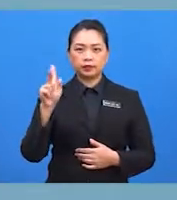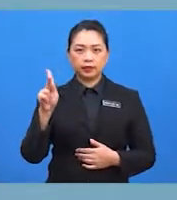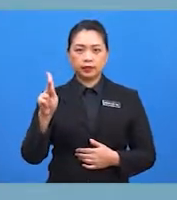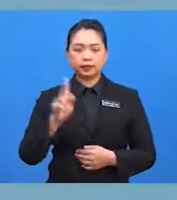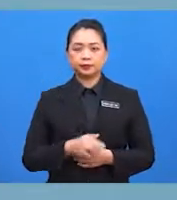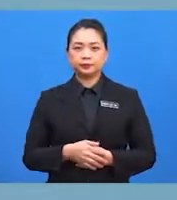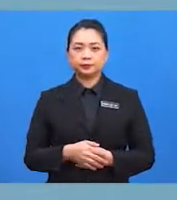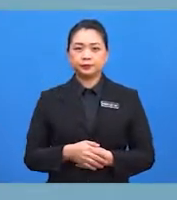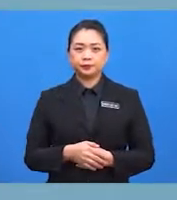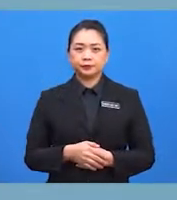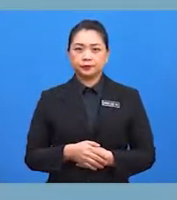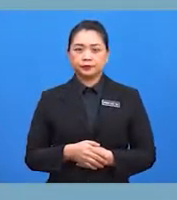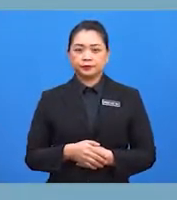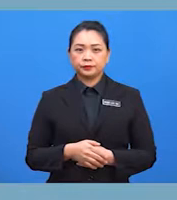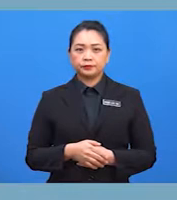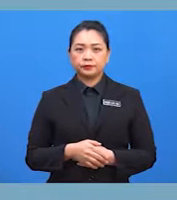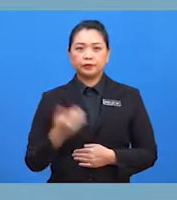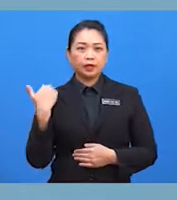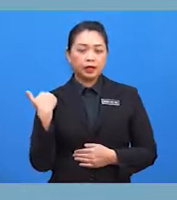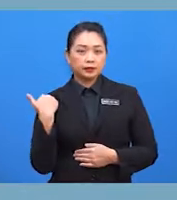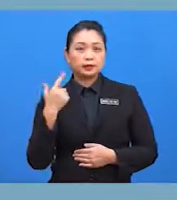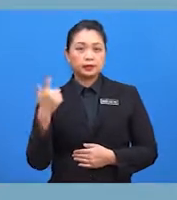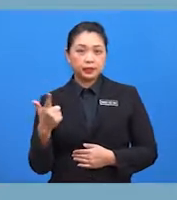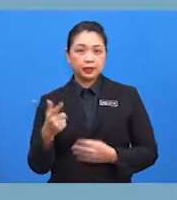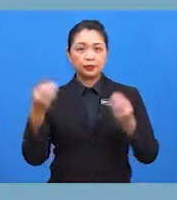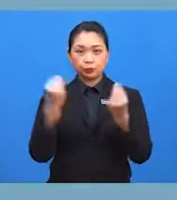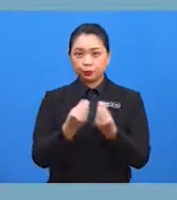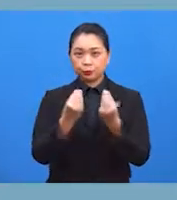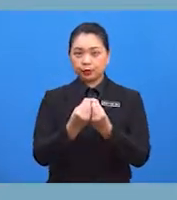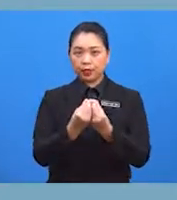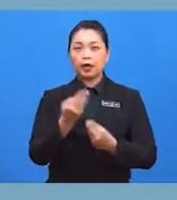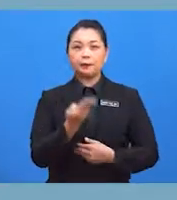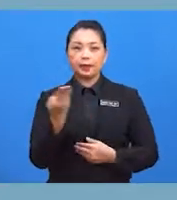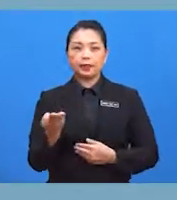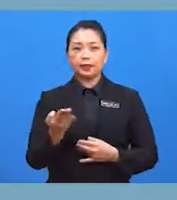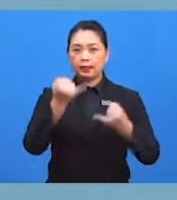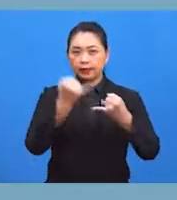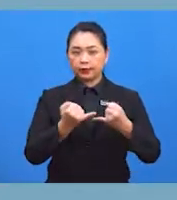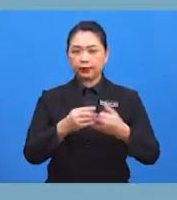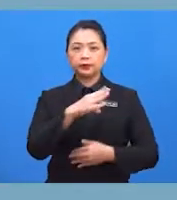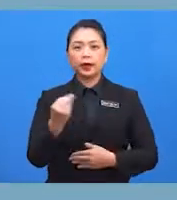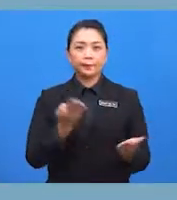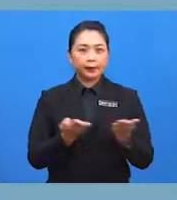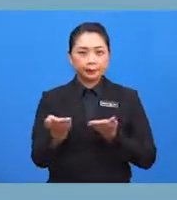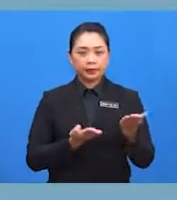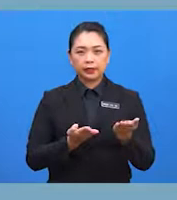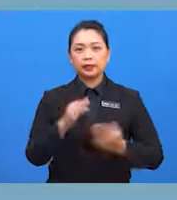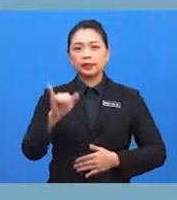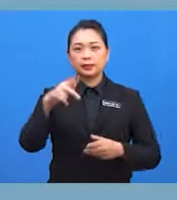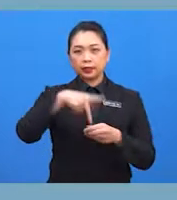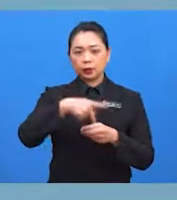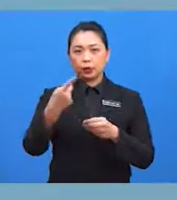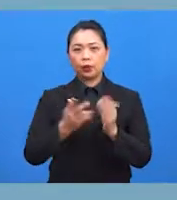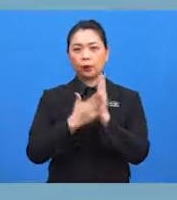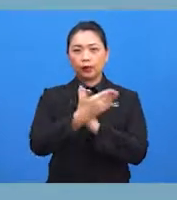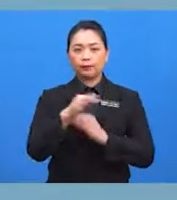KNK. KNK ialah jumlah barang akhir dan perkhidmatan yang dikeluarkan oleh faktor